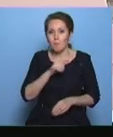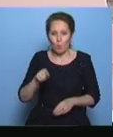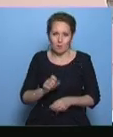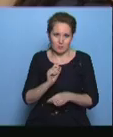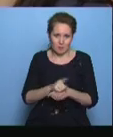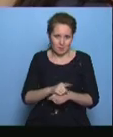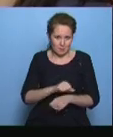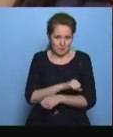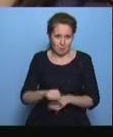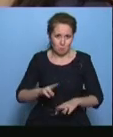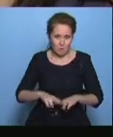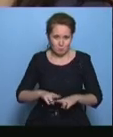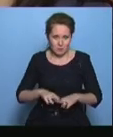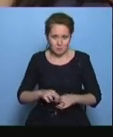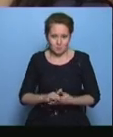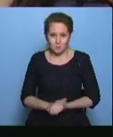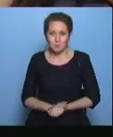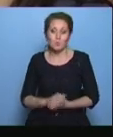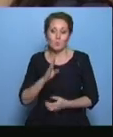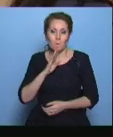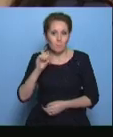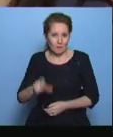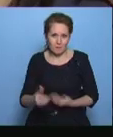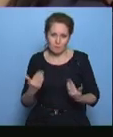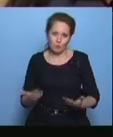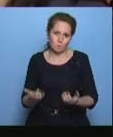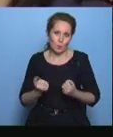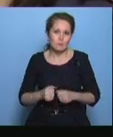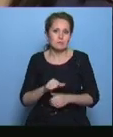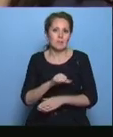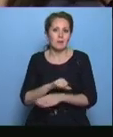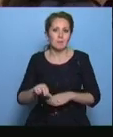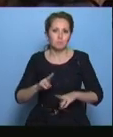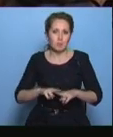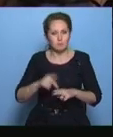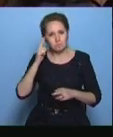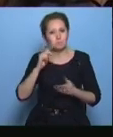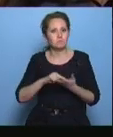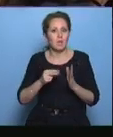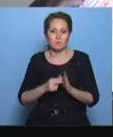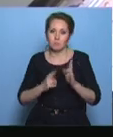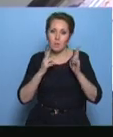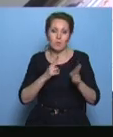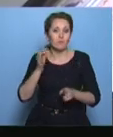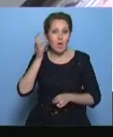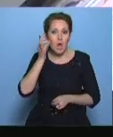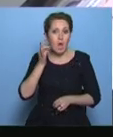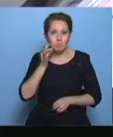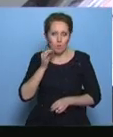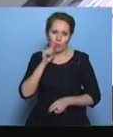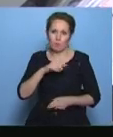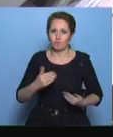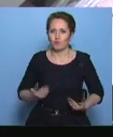продолжит. Инга Мирошникова сегодня получила загранпаспорт. Планирует поездку в Германию. Там живут родственники.